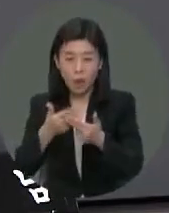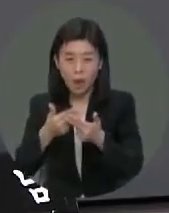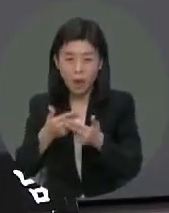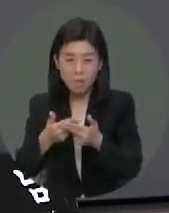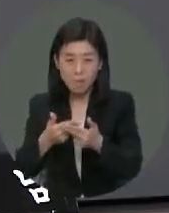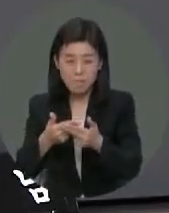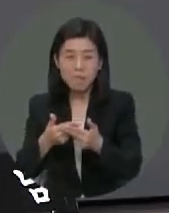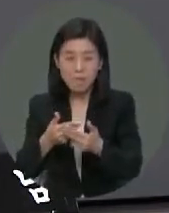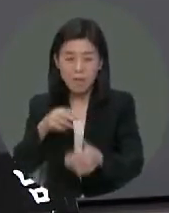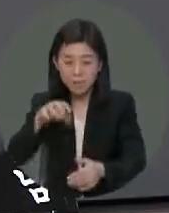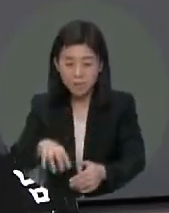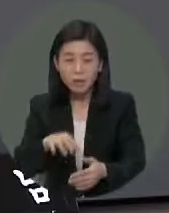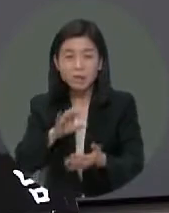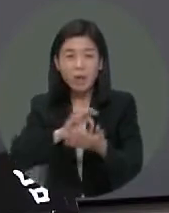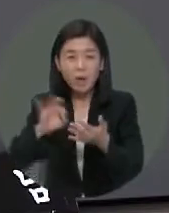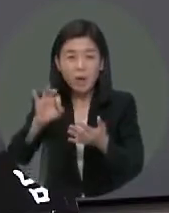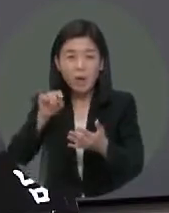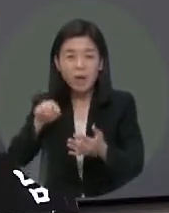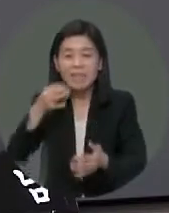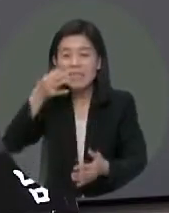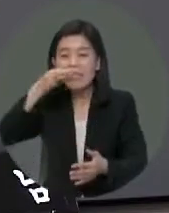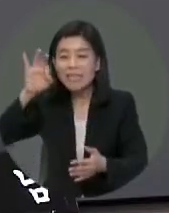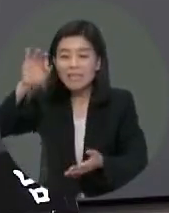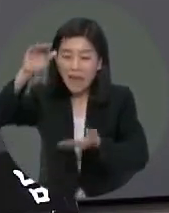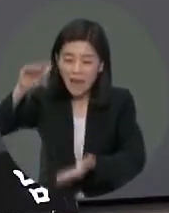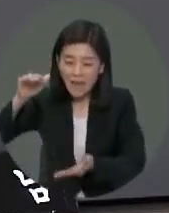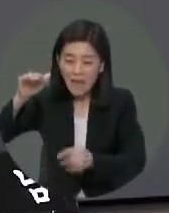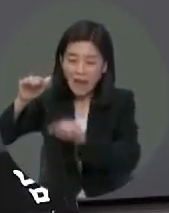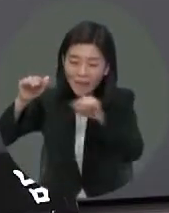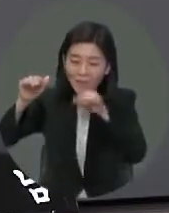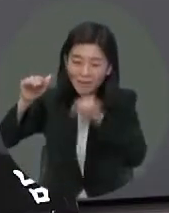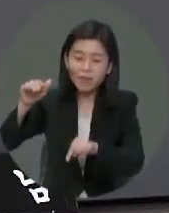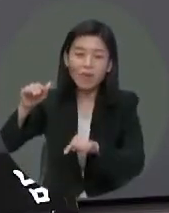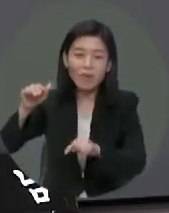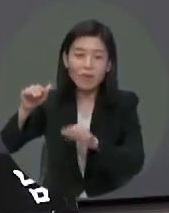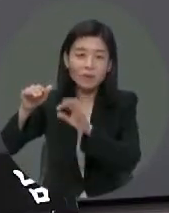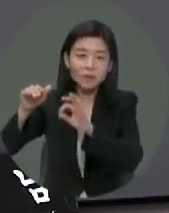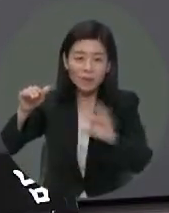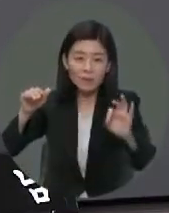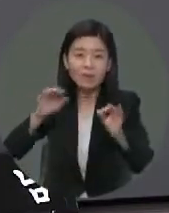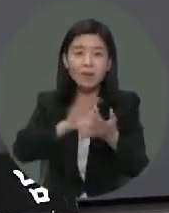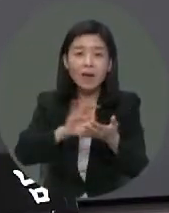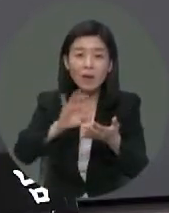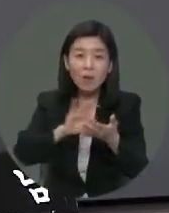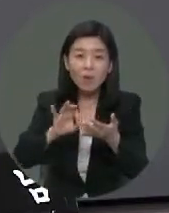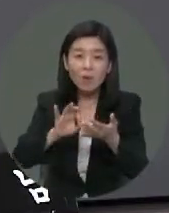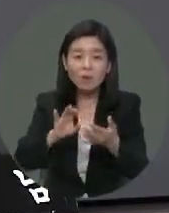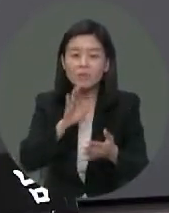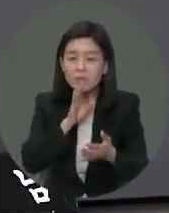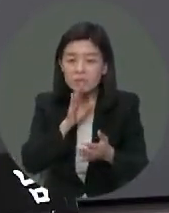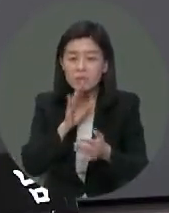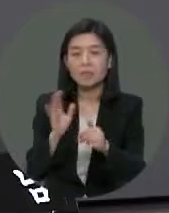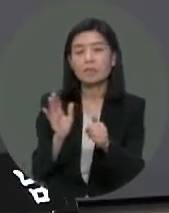그렇기 때문에 액수는 몇 억지원하고 있지만 실제로 지원되는 것은 별로 없거든요 그렇기 때문에